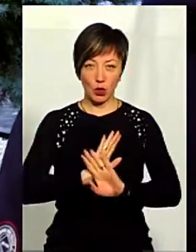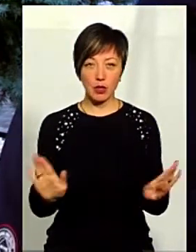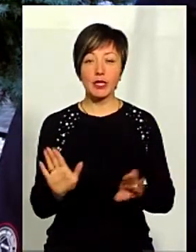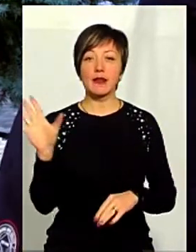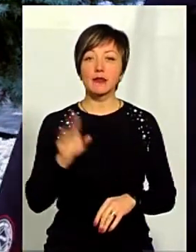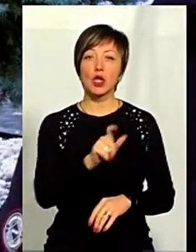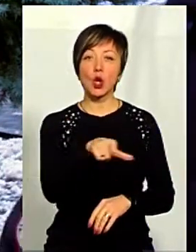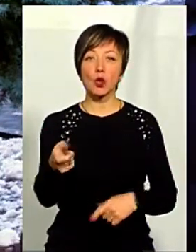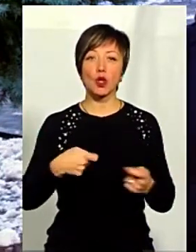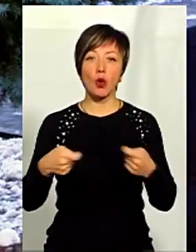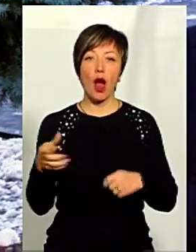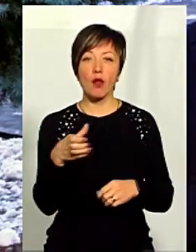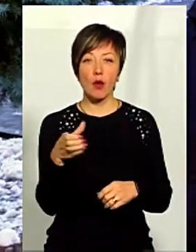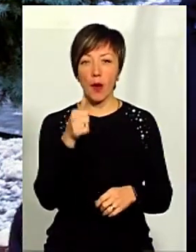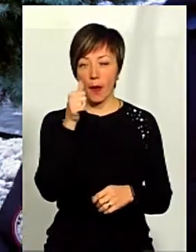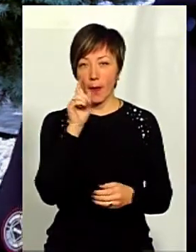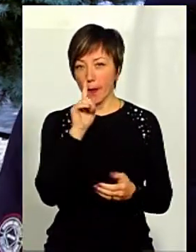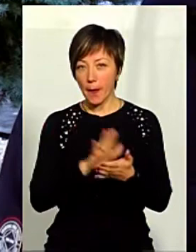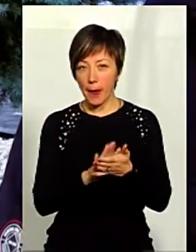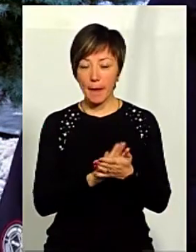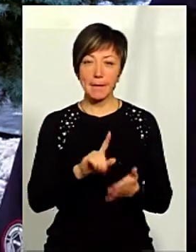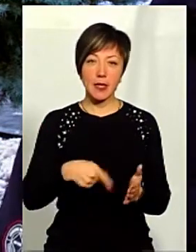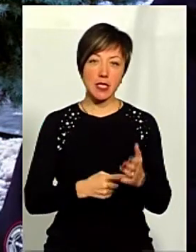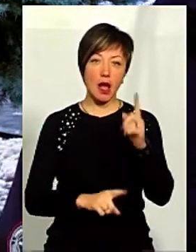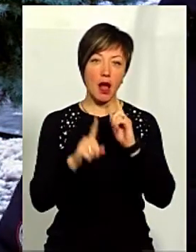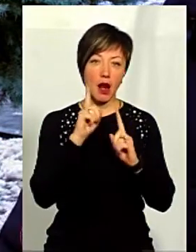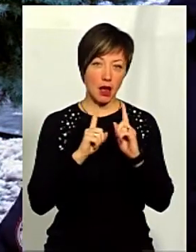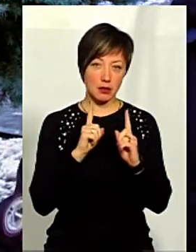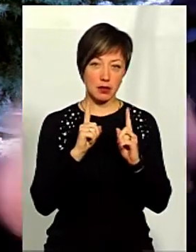люди торгують алкоголем нелегально. Міська рада